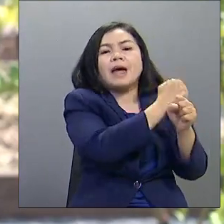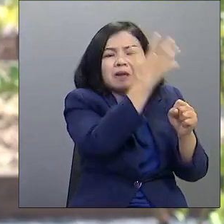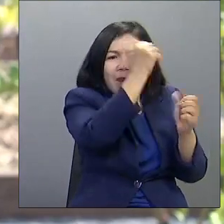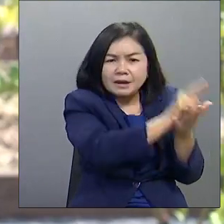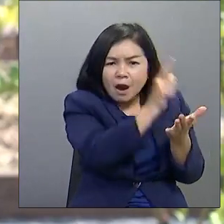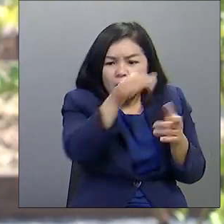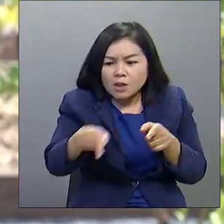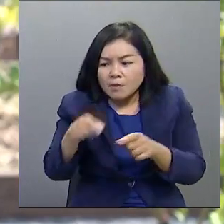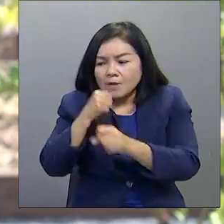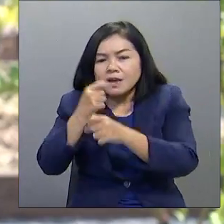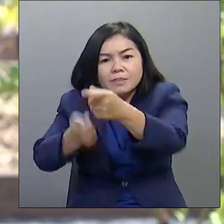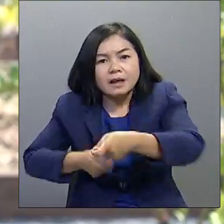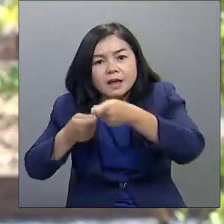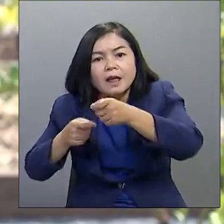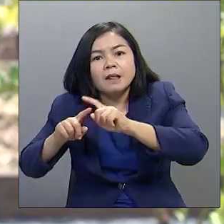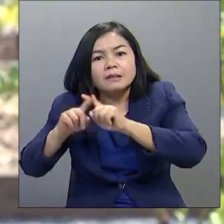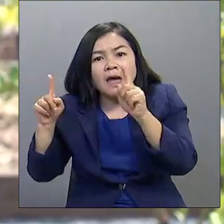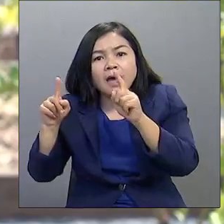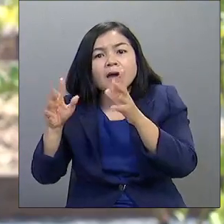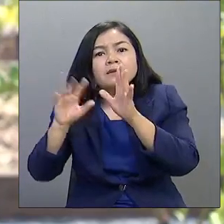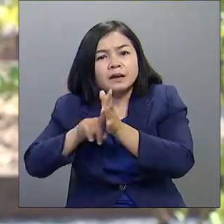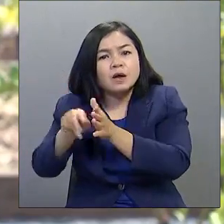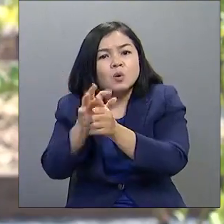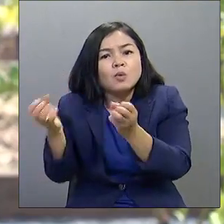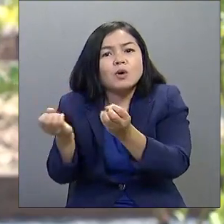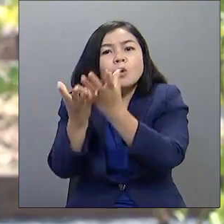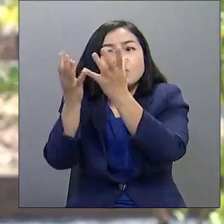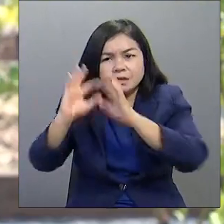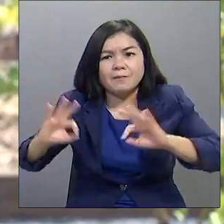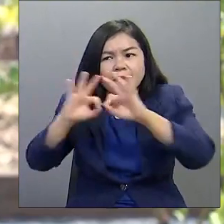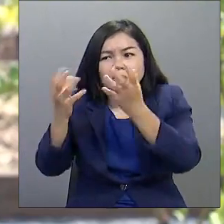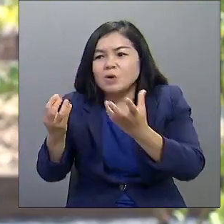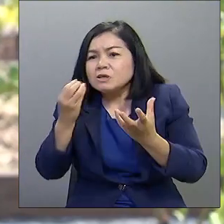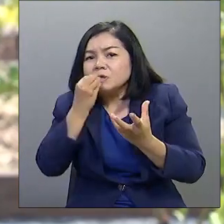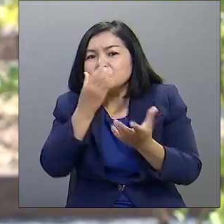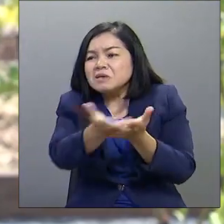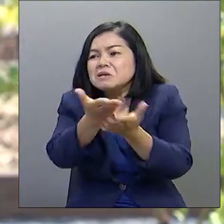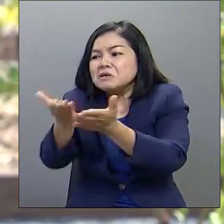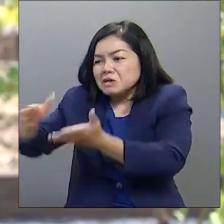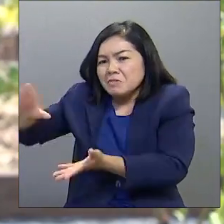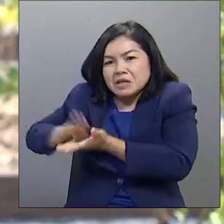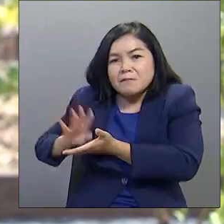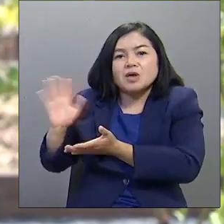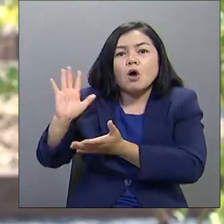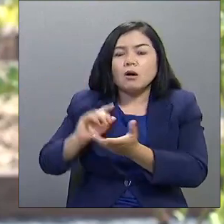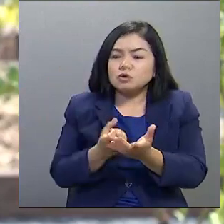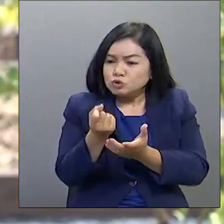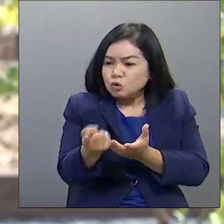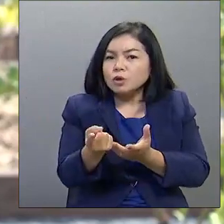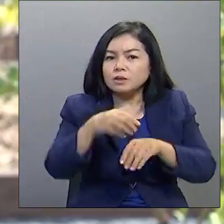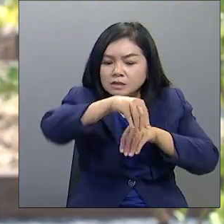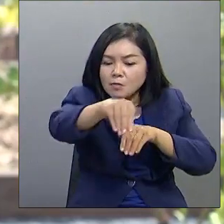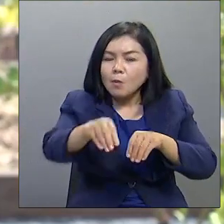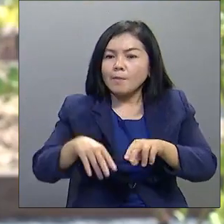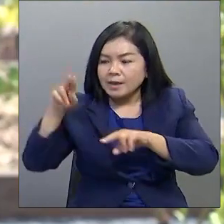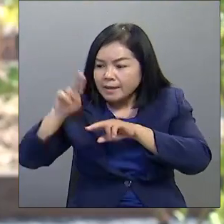ควิดมันทำให้เรารู้ว่าความมั่นคงทางอาหารสำคัญเราไม่ต้องไปกักตุนอะไรเลยทุกอย่างเรามีอยู่ในสวนมีผักมีไ